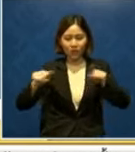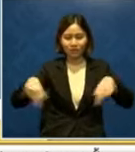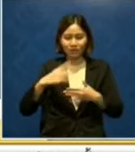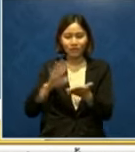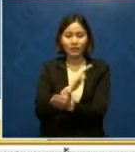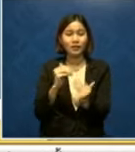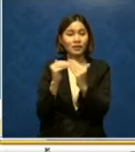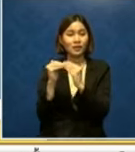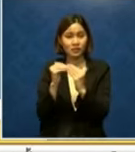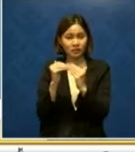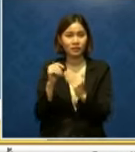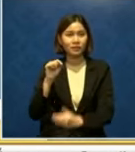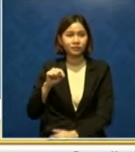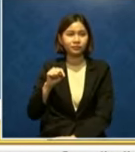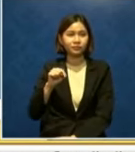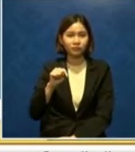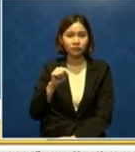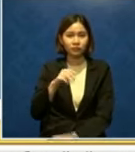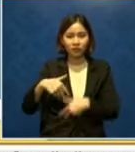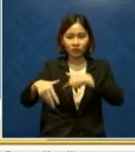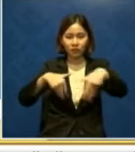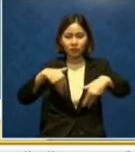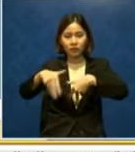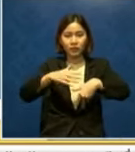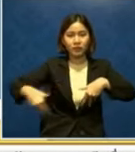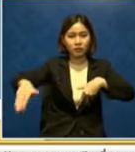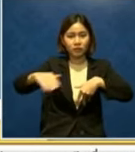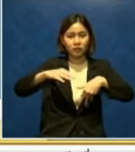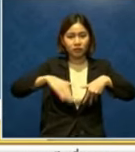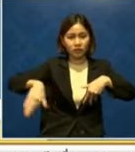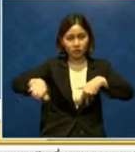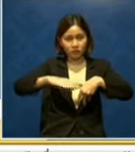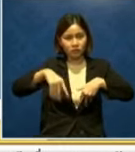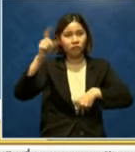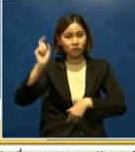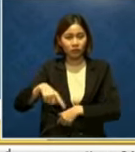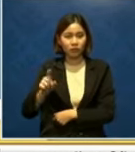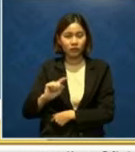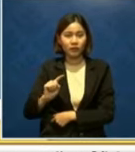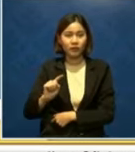บอกอีกครับว่านี่คือสิ่งที่พี่น้องประชาชนต้อง